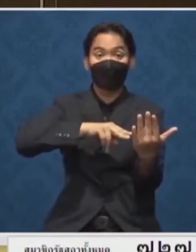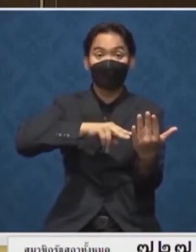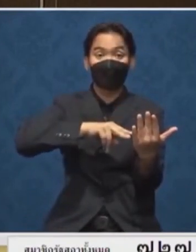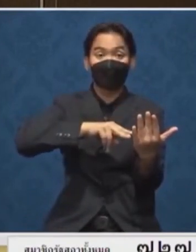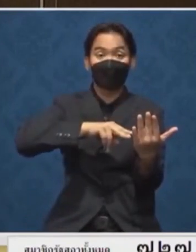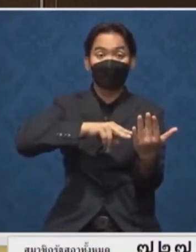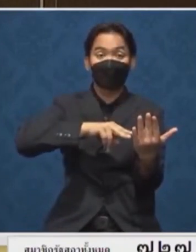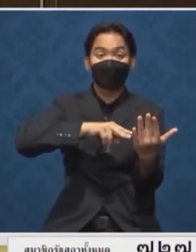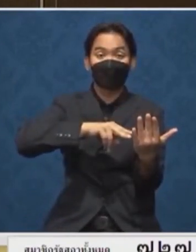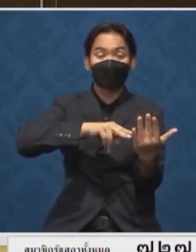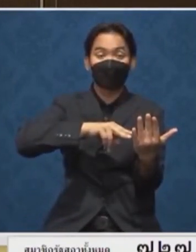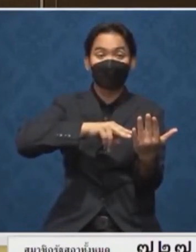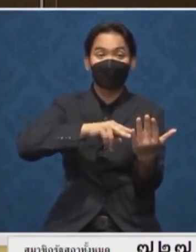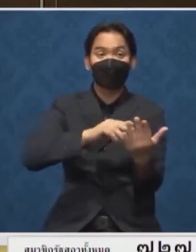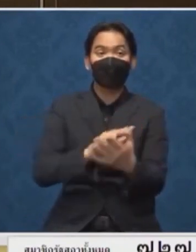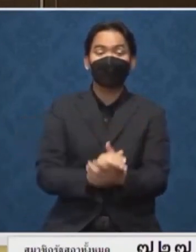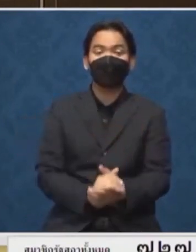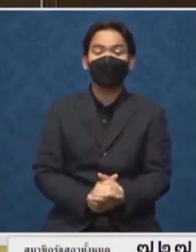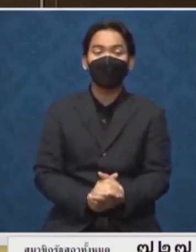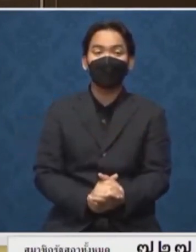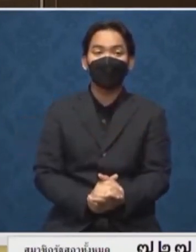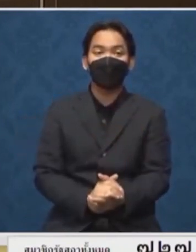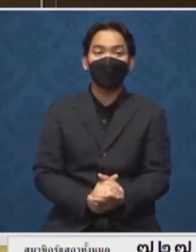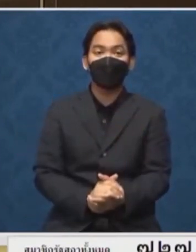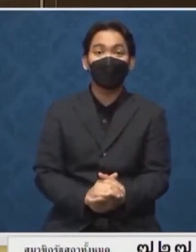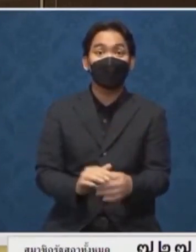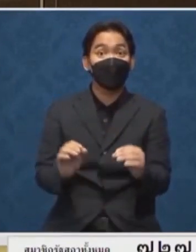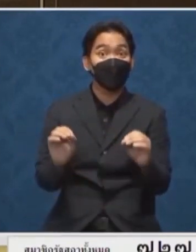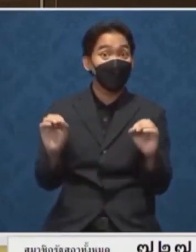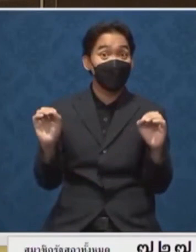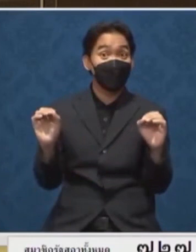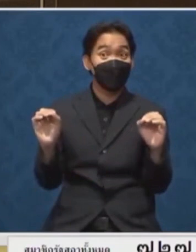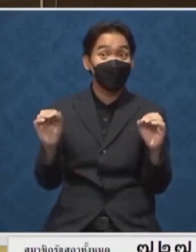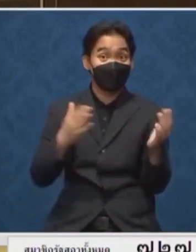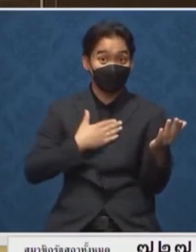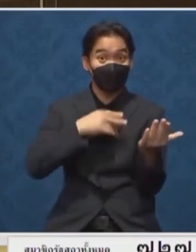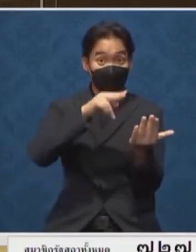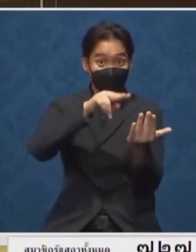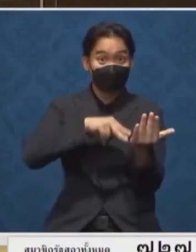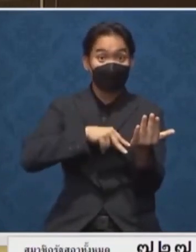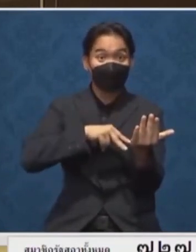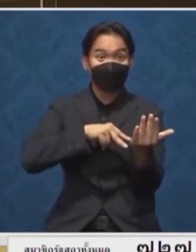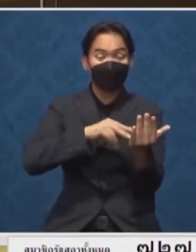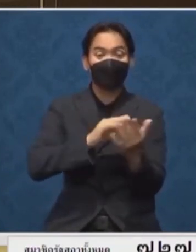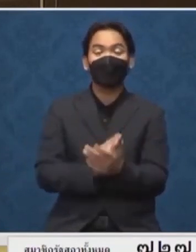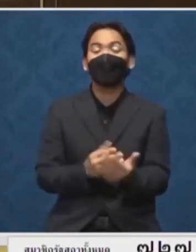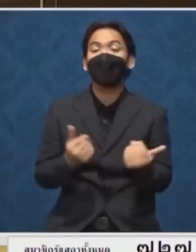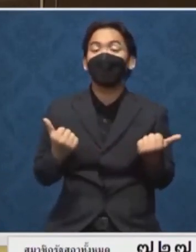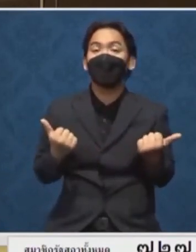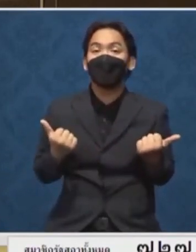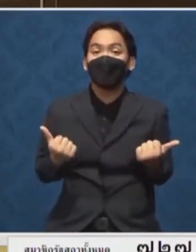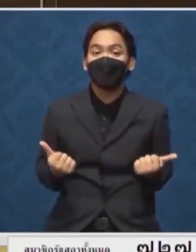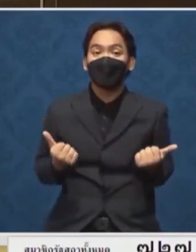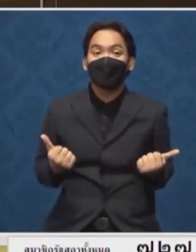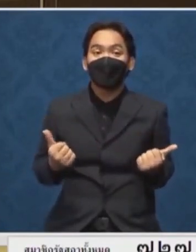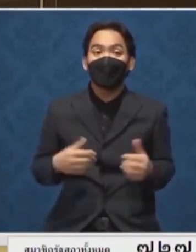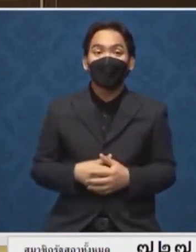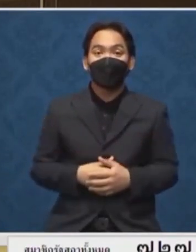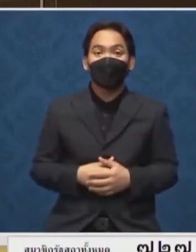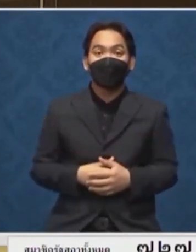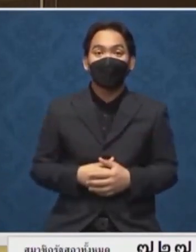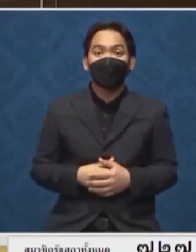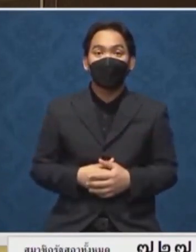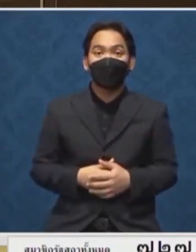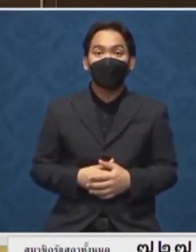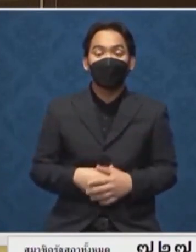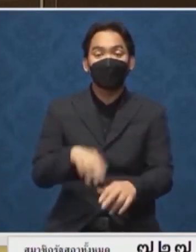การตรวจสอบองค์ประชุมนะครับไม่มีแล้วนะครับองค์ประชุมที่ครบอยู่ใน